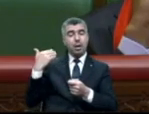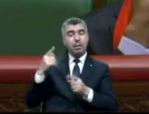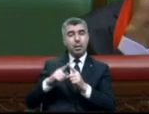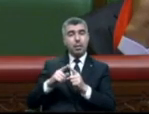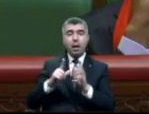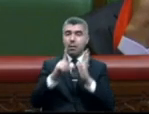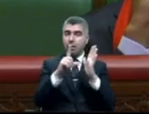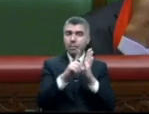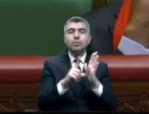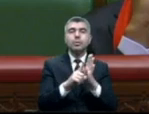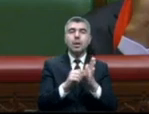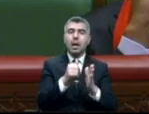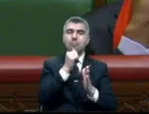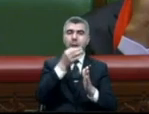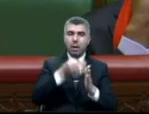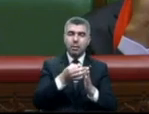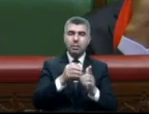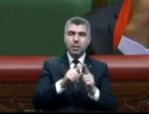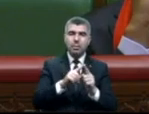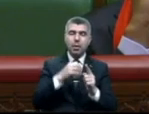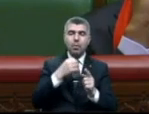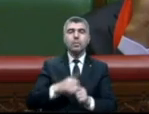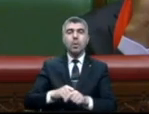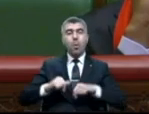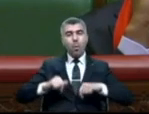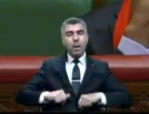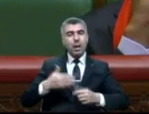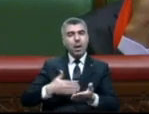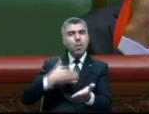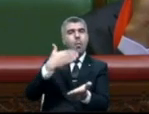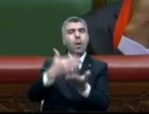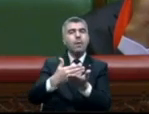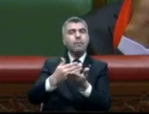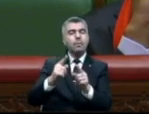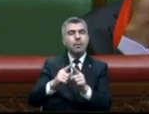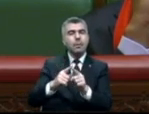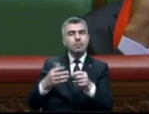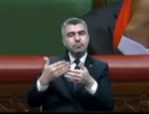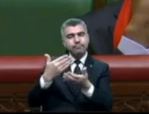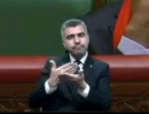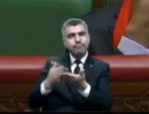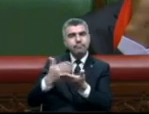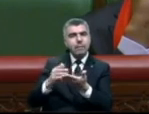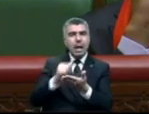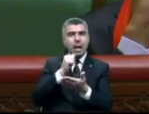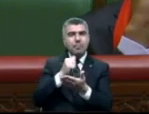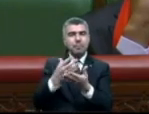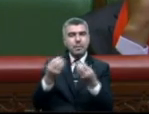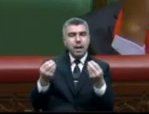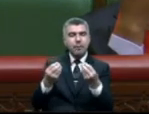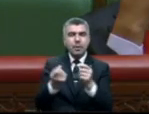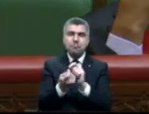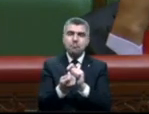مهددا، فلماذا لا تفكر وزارتكم في وضع حد ومنع جميع المزروعات التي تستنزف الكثير من المياه واستبدالها